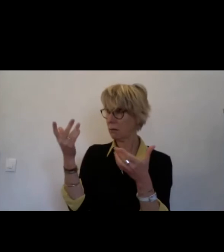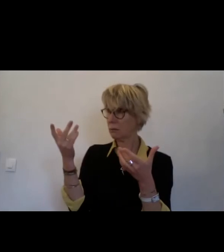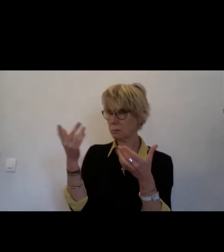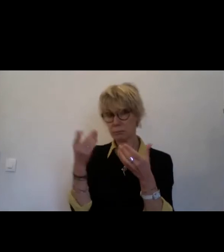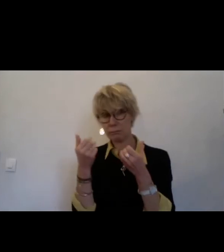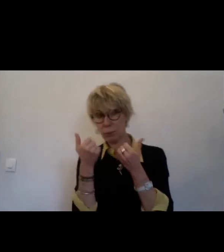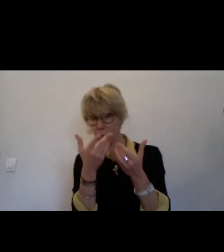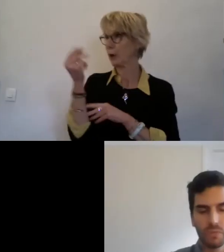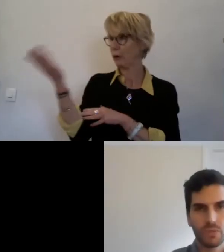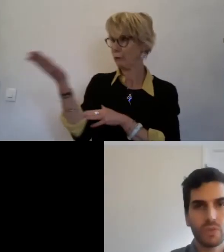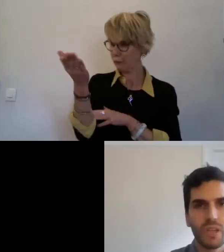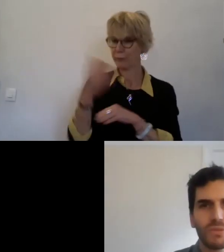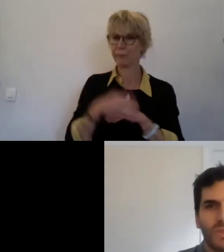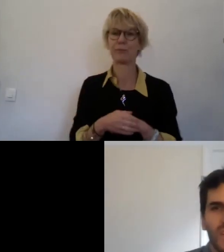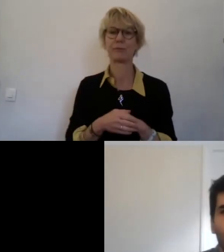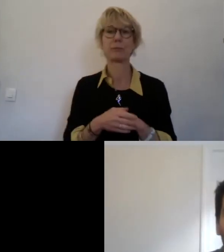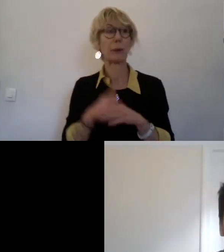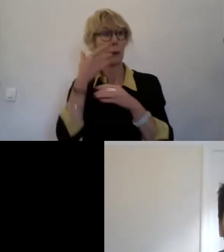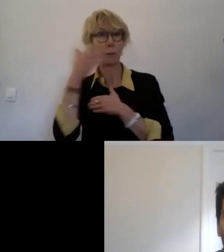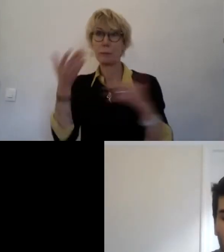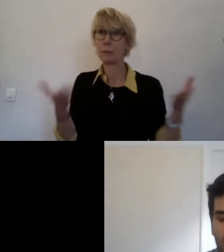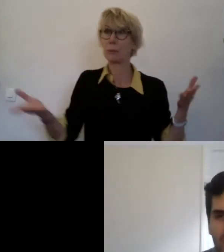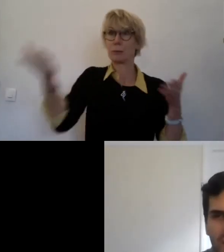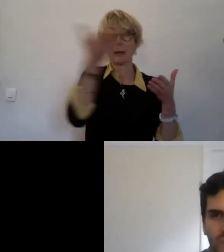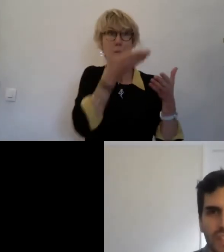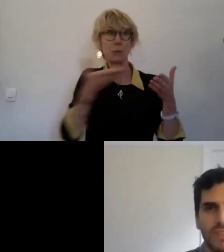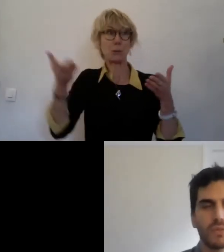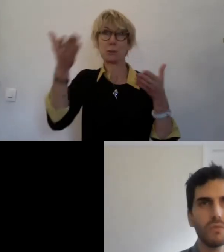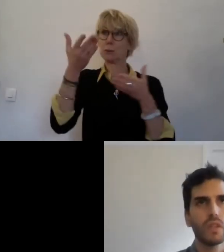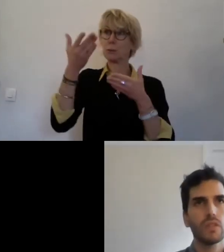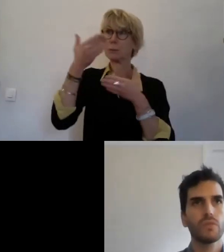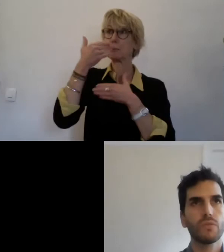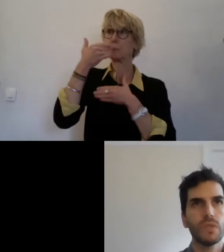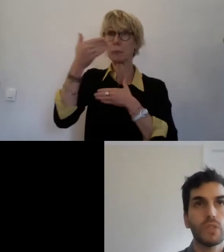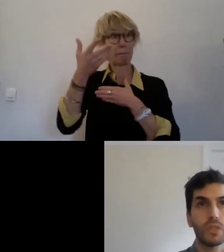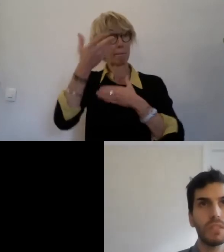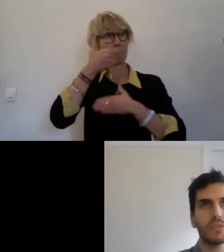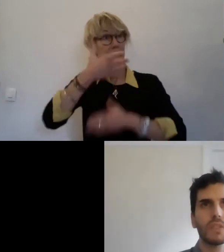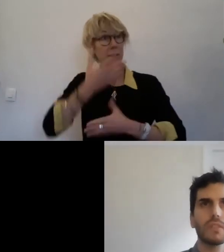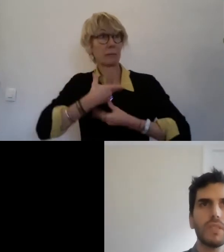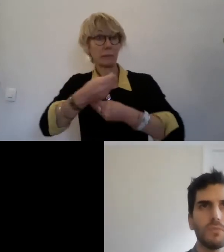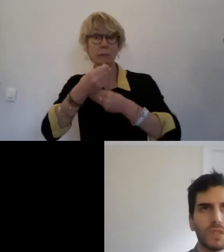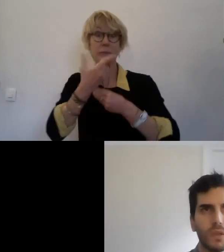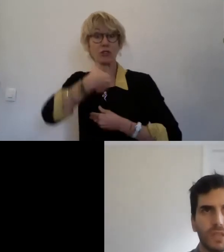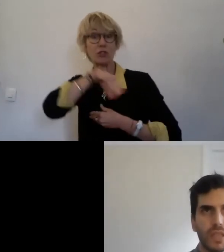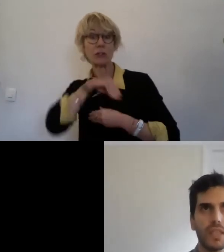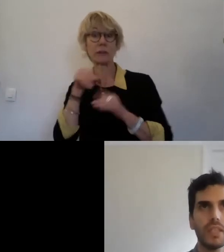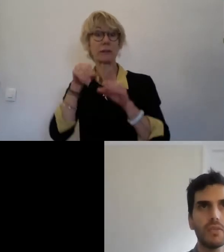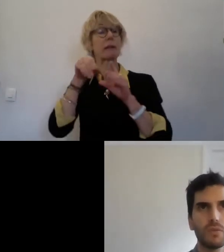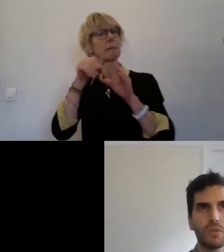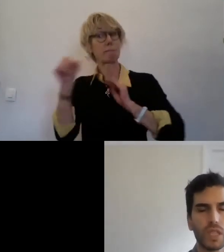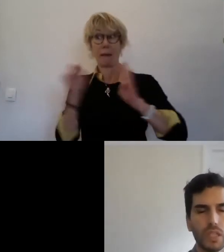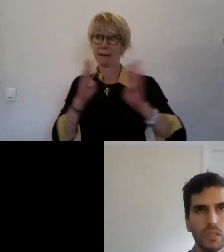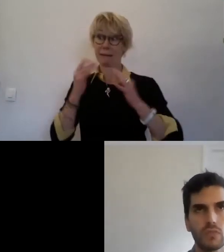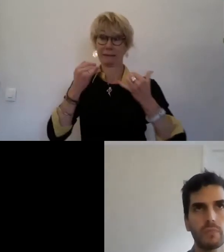Druna? Bonjour Lorraine, bonjour à tous. Merci de cette invitation. Du coup, oui, chargé de médiation accessibilité au musée d'Orsay et